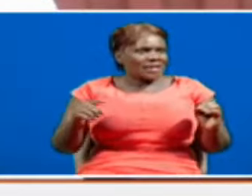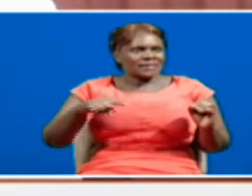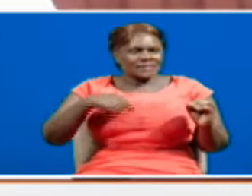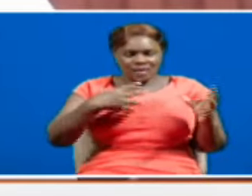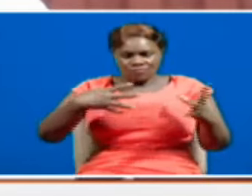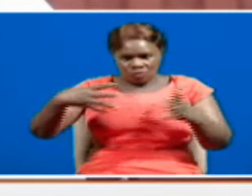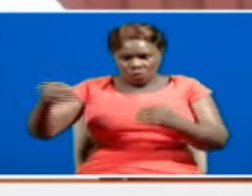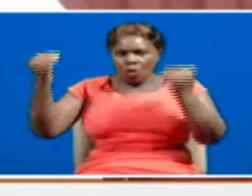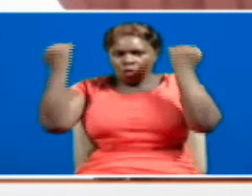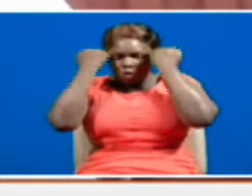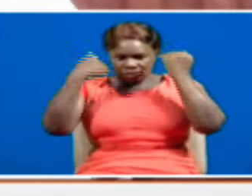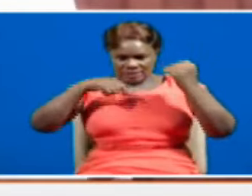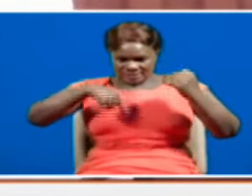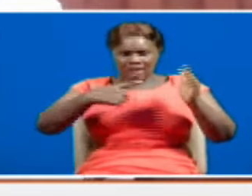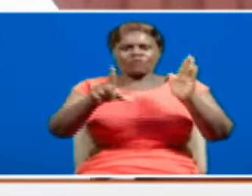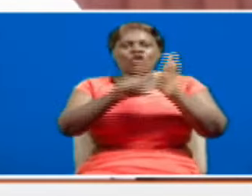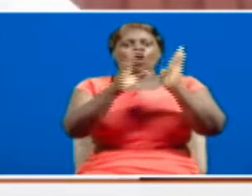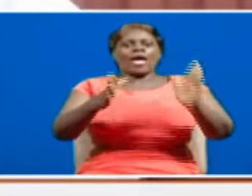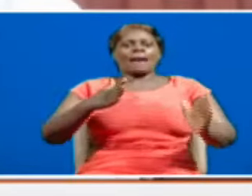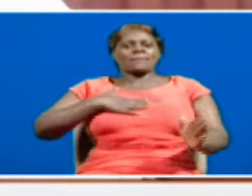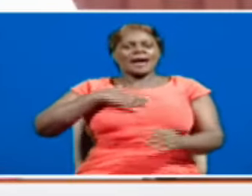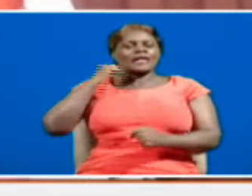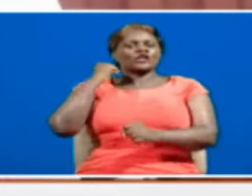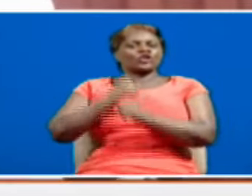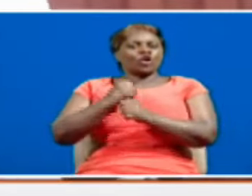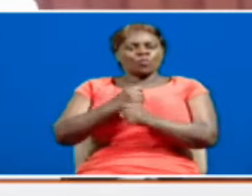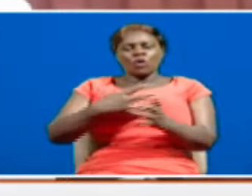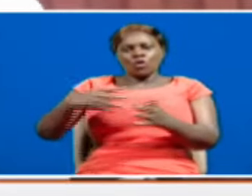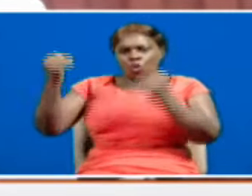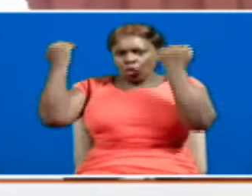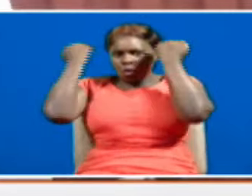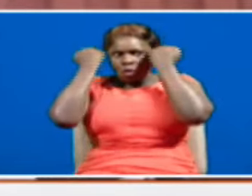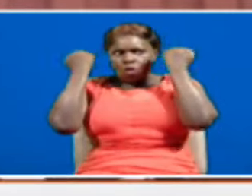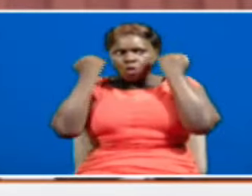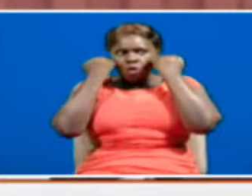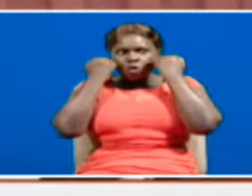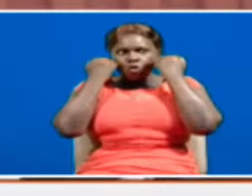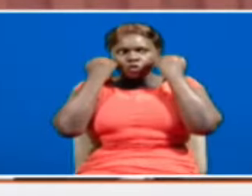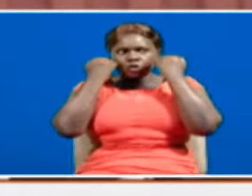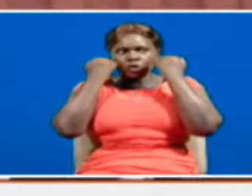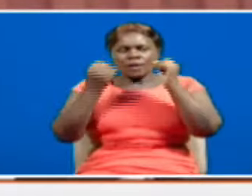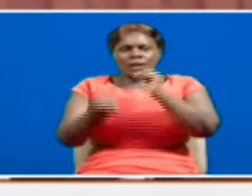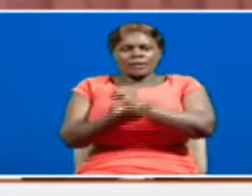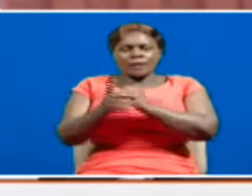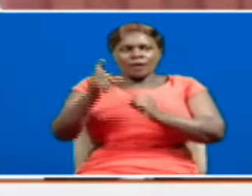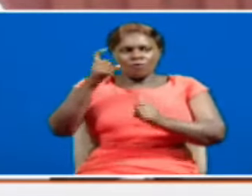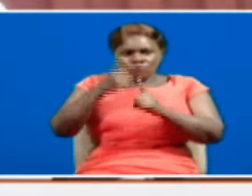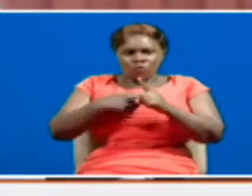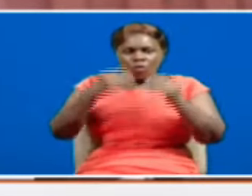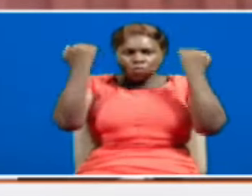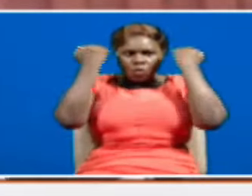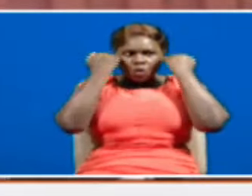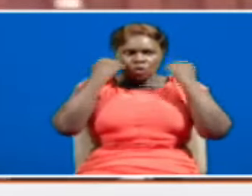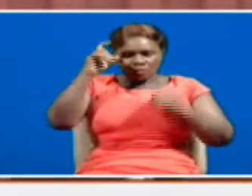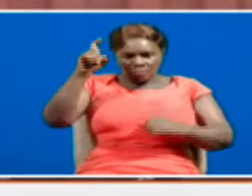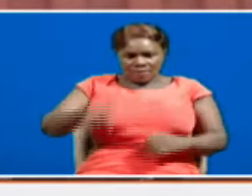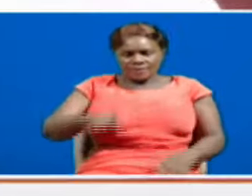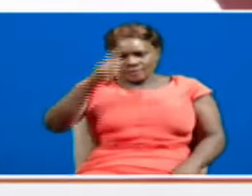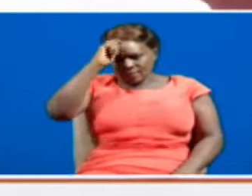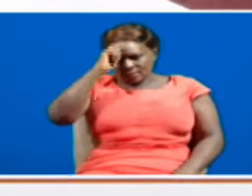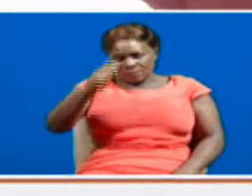tutaenda kotini, mimi ni wakili na hiyo ndio kazi yangu. Tuende tulainishwe na koti. Na lazima ile inatoka kotini tuheshimu